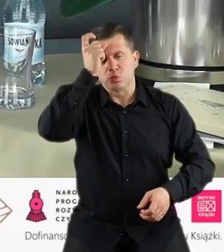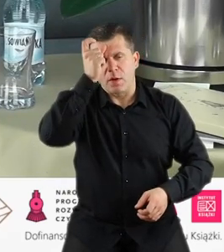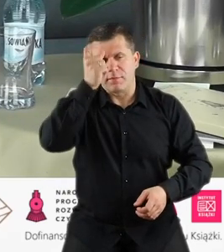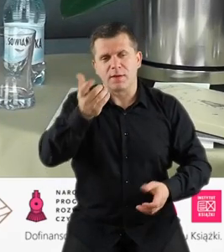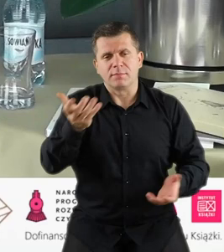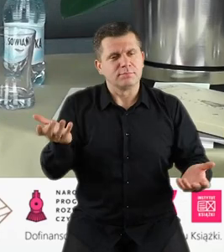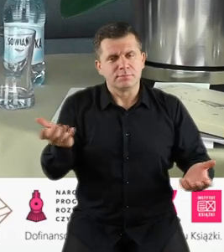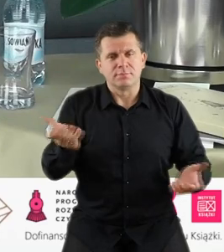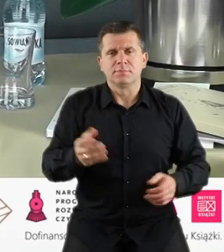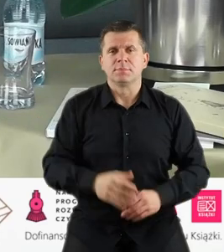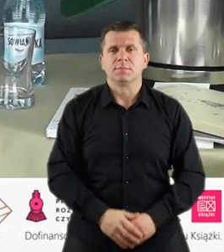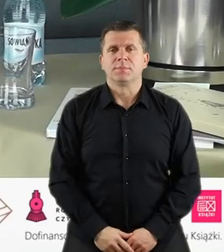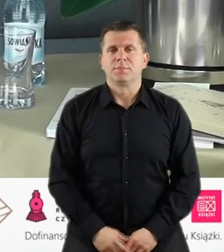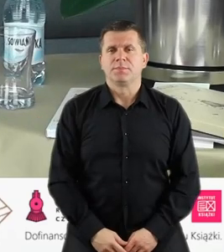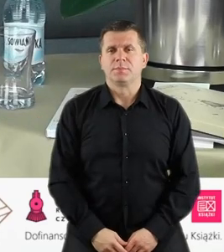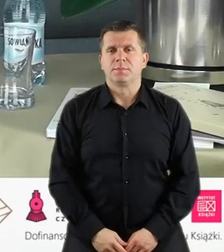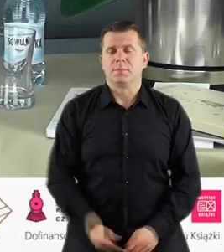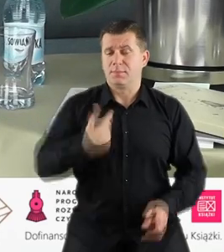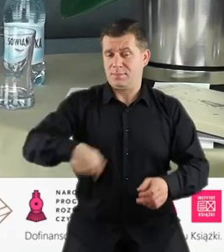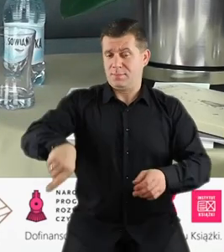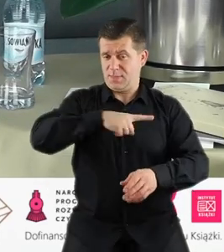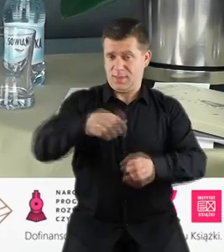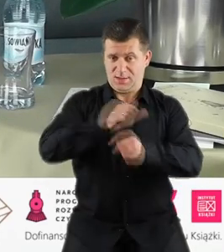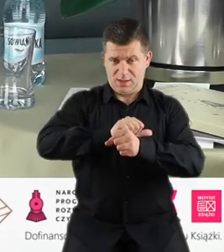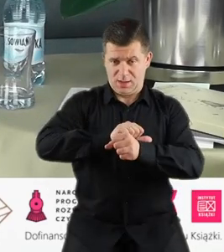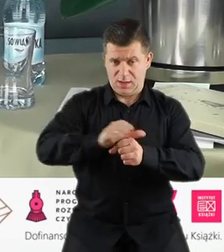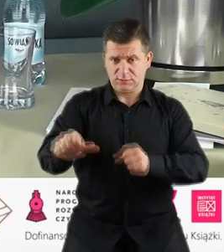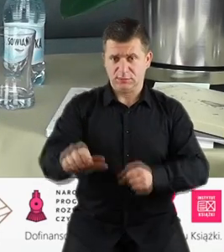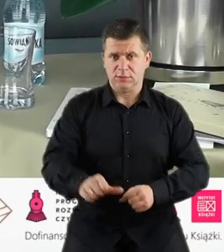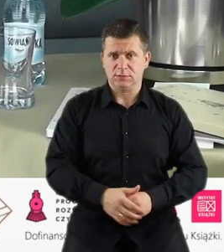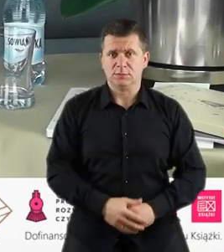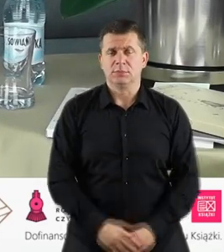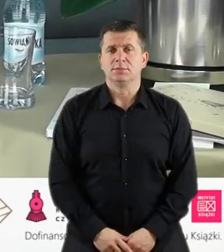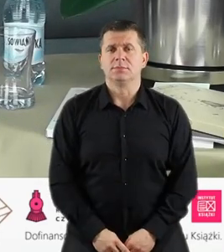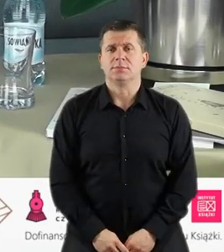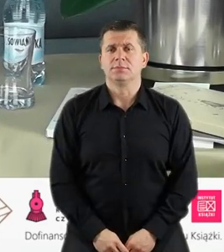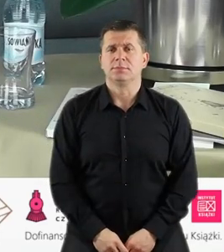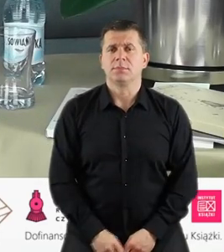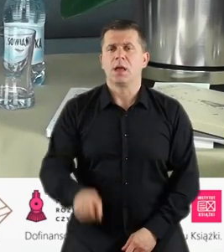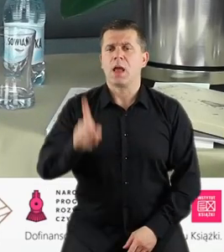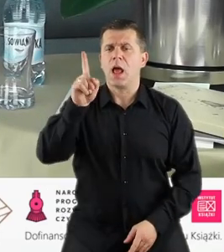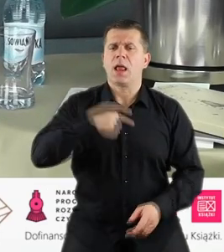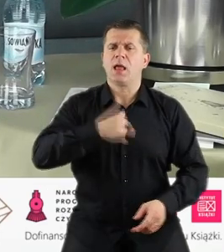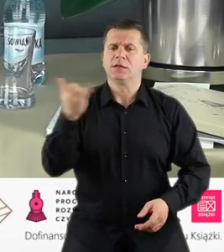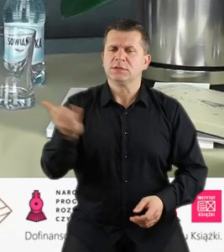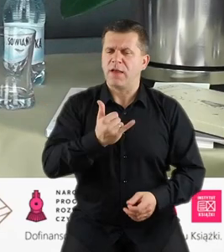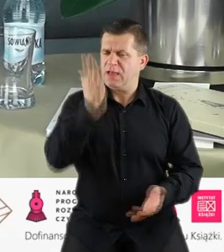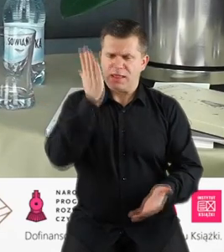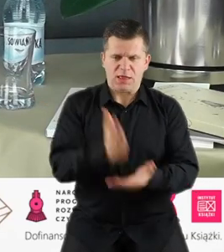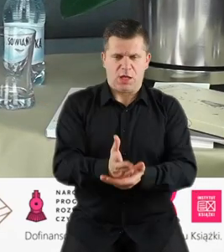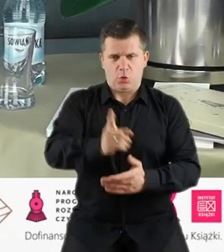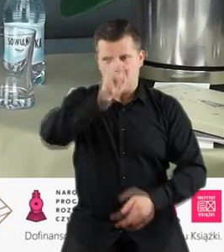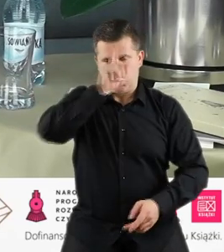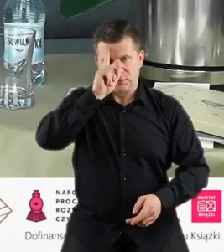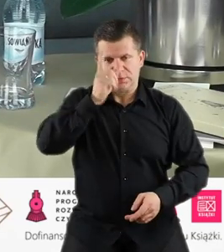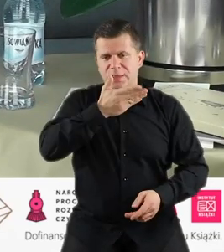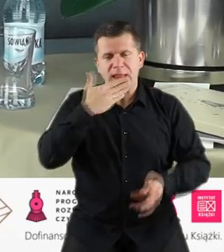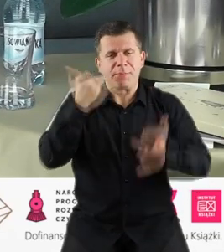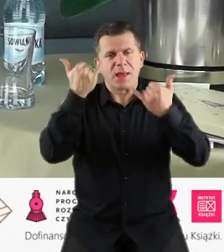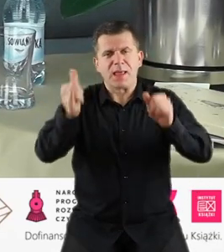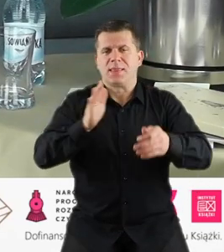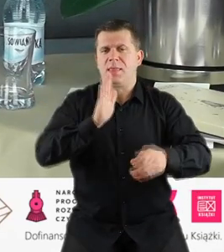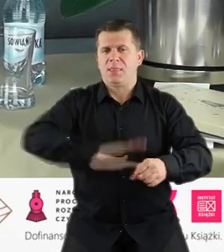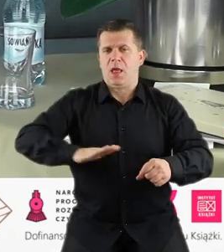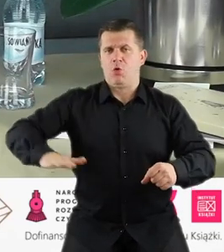człowiekiem. Jesteśmy kim jesteśmy, ale jesteśmy zawsze tylko ludźmi. Nie ma takiej